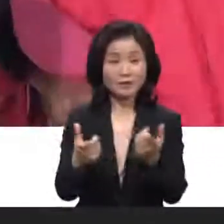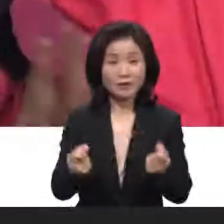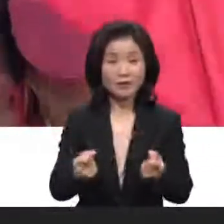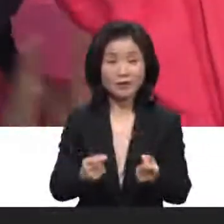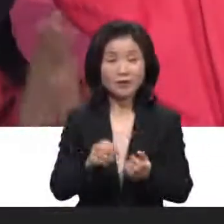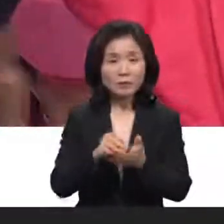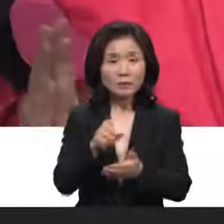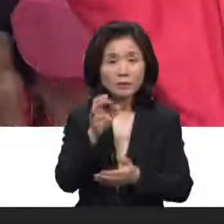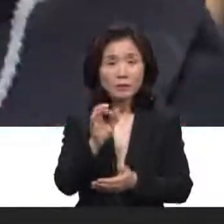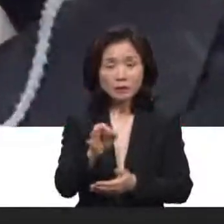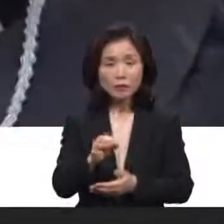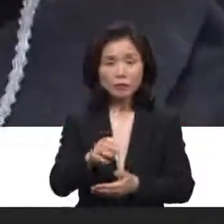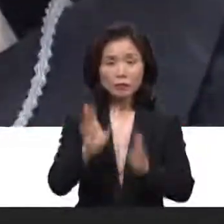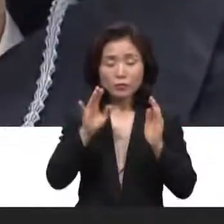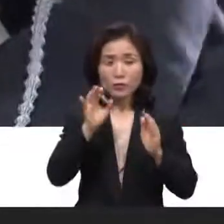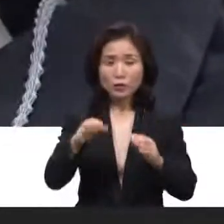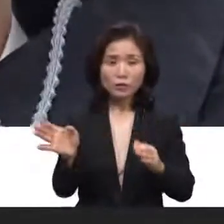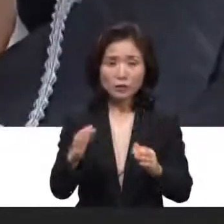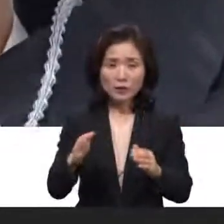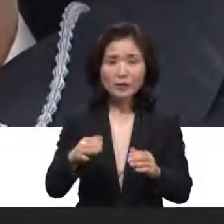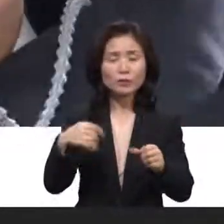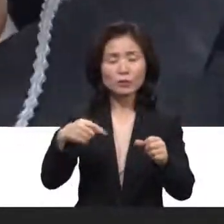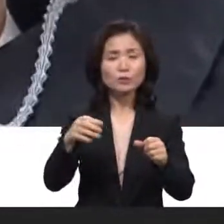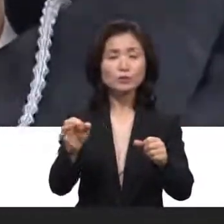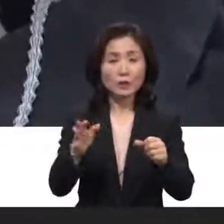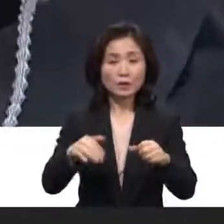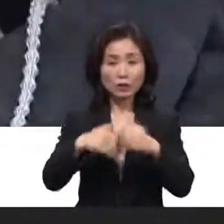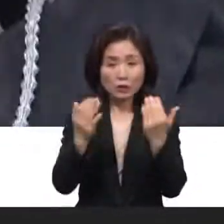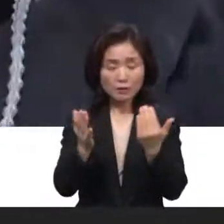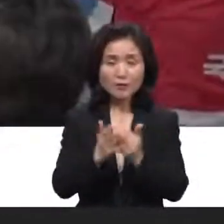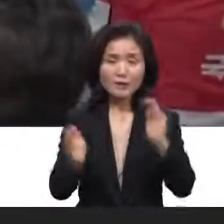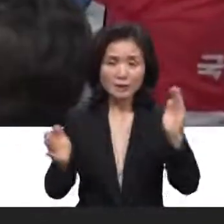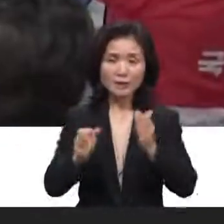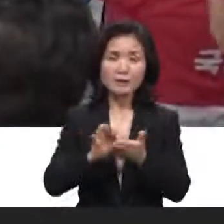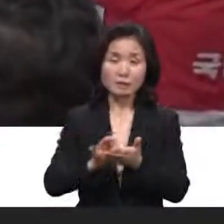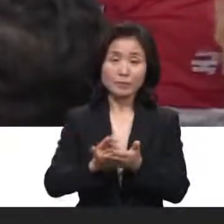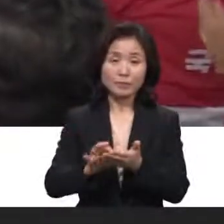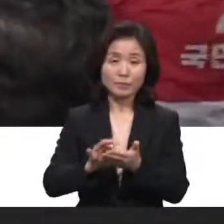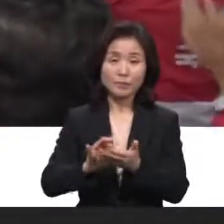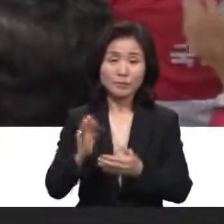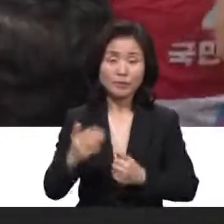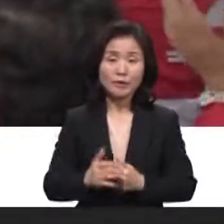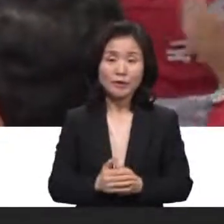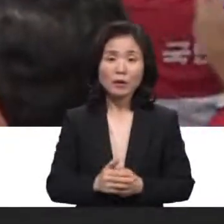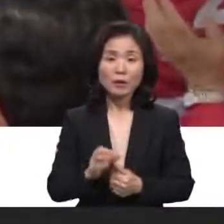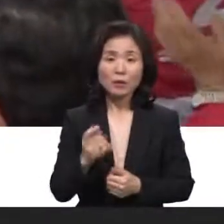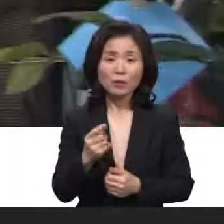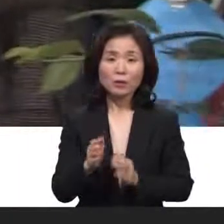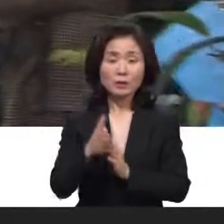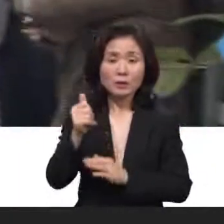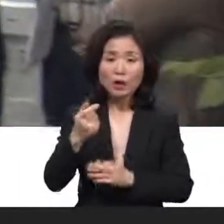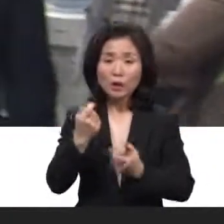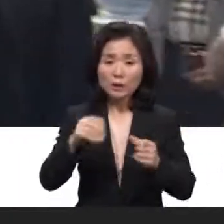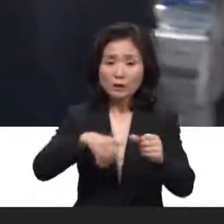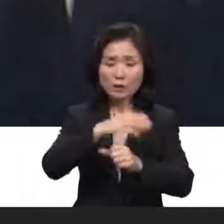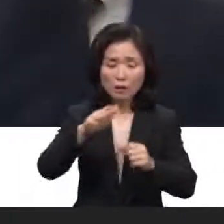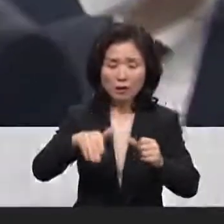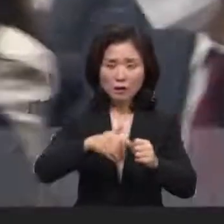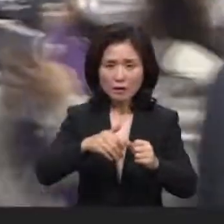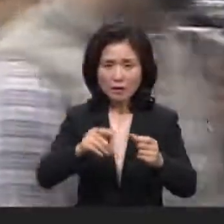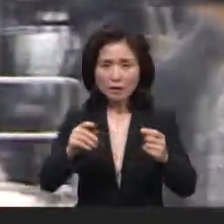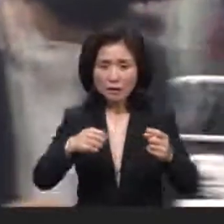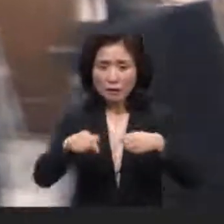입학금과 수업료 이런 지아는 무상 교육까지 전 한겨레 적용됐습니다 오 시장도 이런 흐름에 기 집주인은